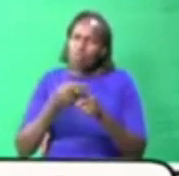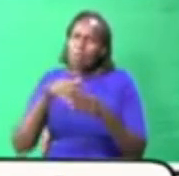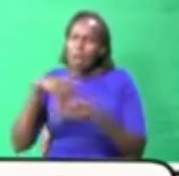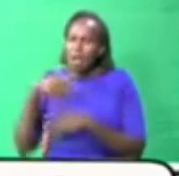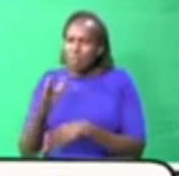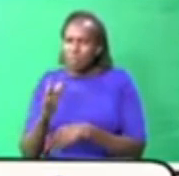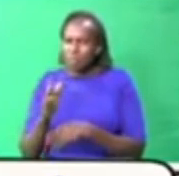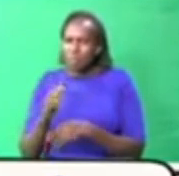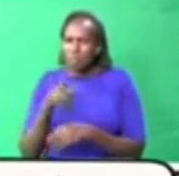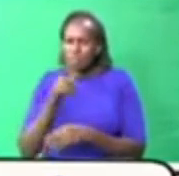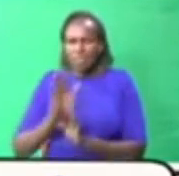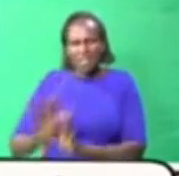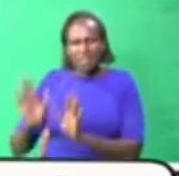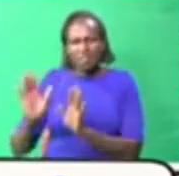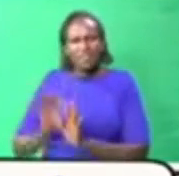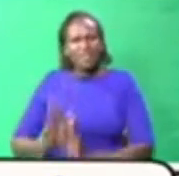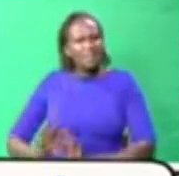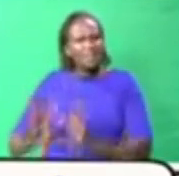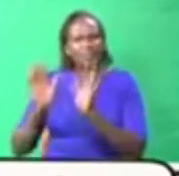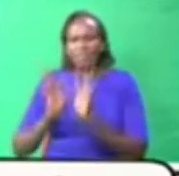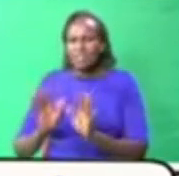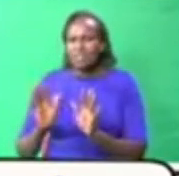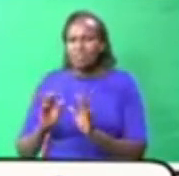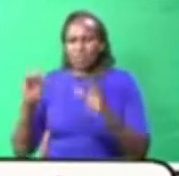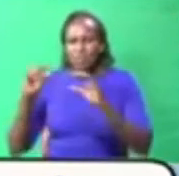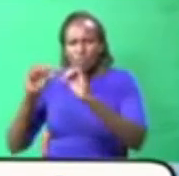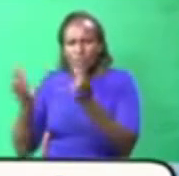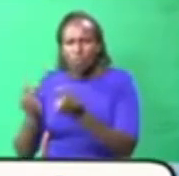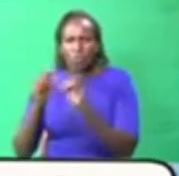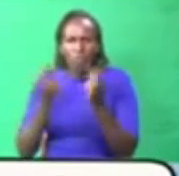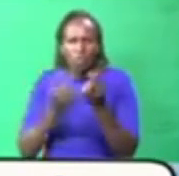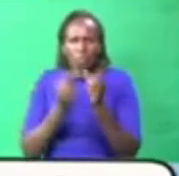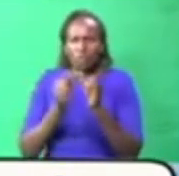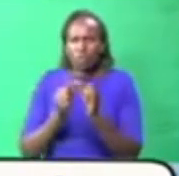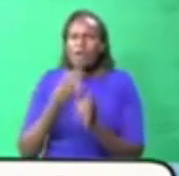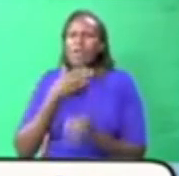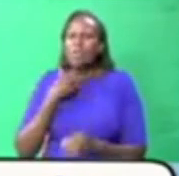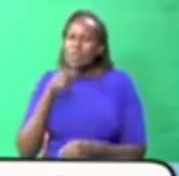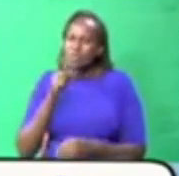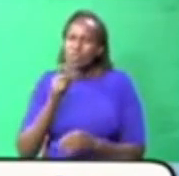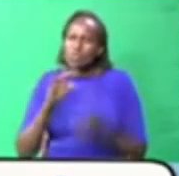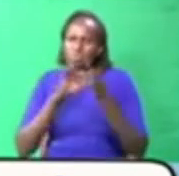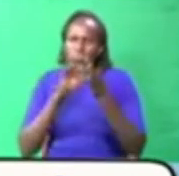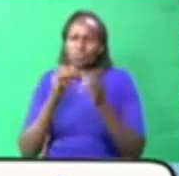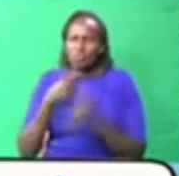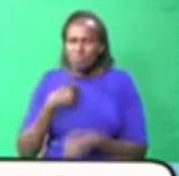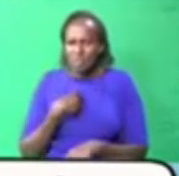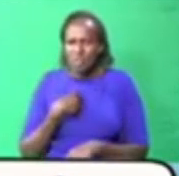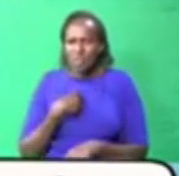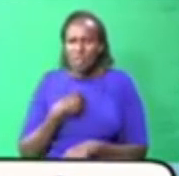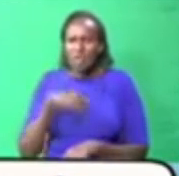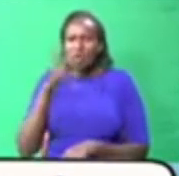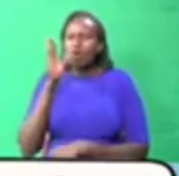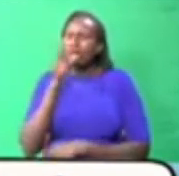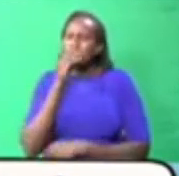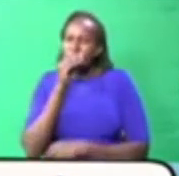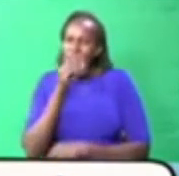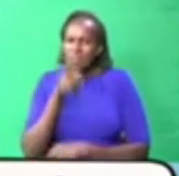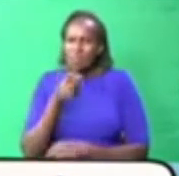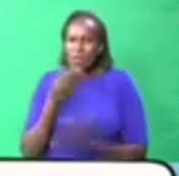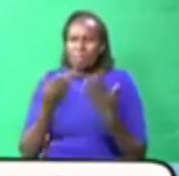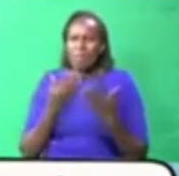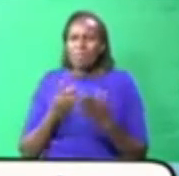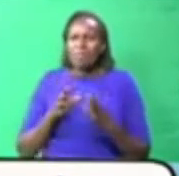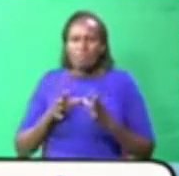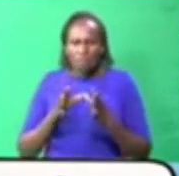this friend, wacha na hivi vikundi unadanga, nataka unishikanishe na mimi. Maybe God is speaking, na sasa ikabidi sasa